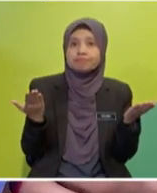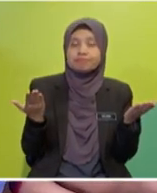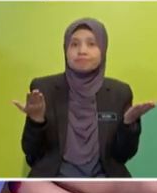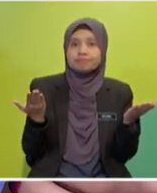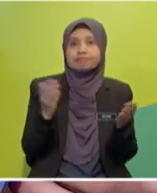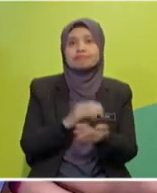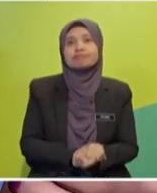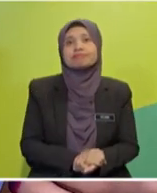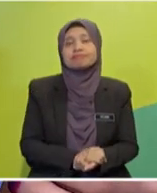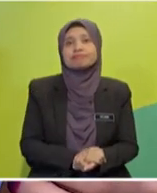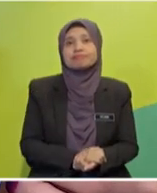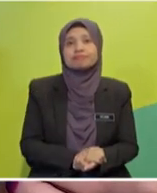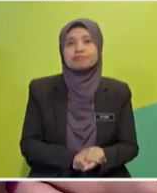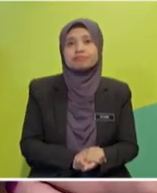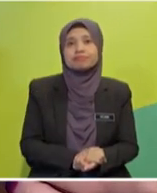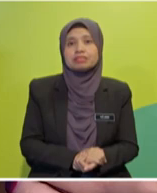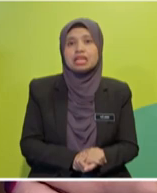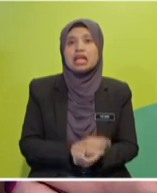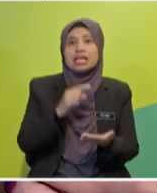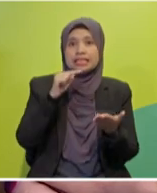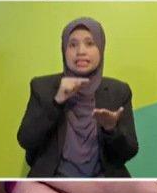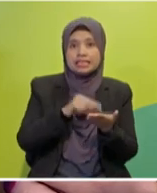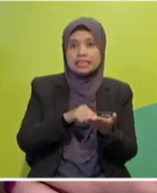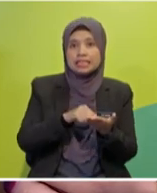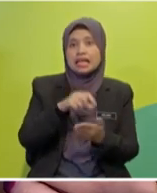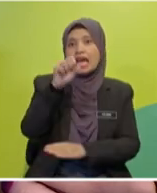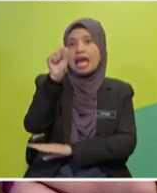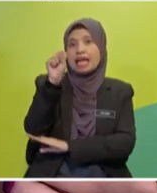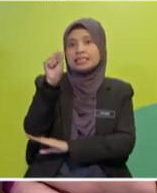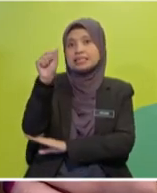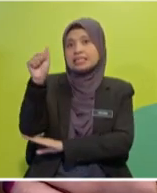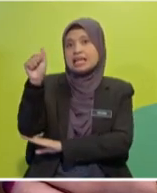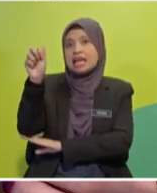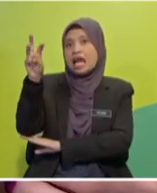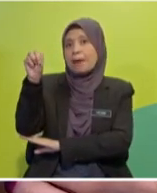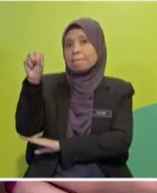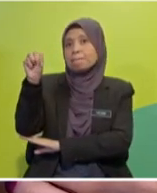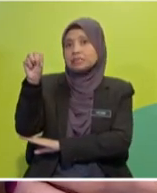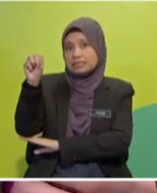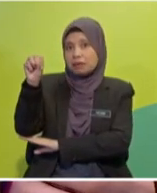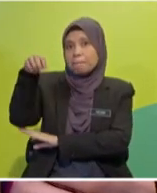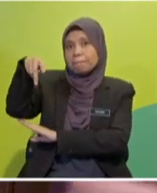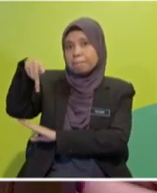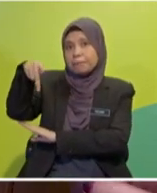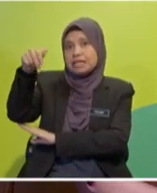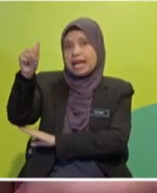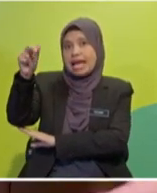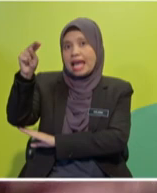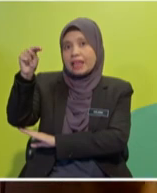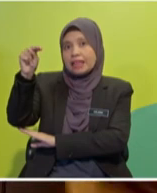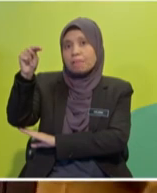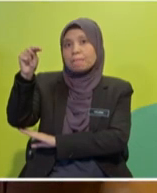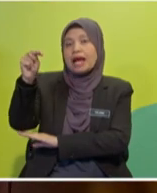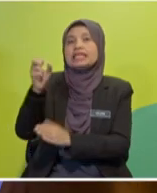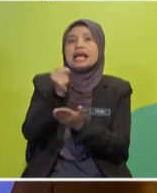cikgu. Ya, tapi betul. Sangat menarik. Adakah ini SAM Sam? P-A-N, pan. Sampan. Sampan.